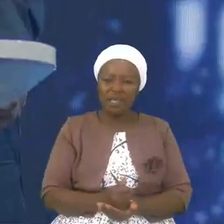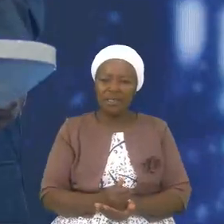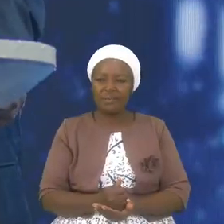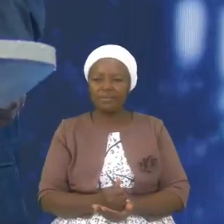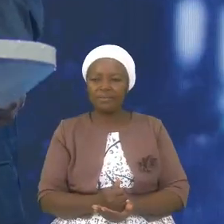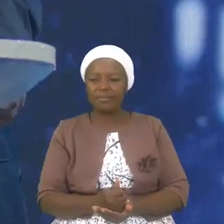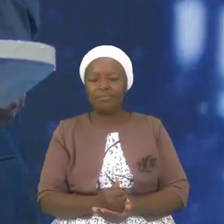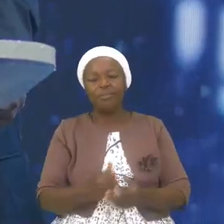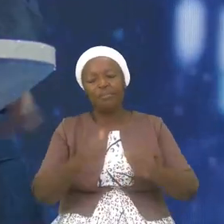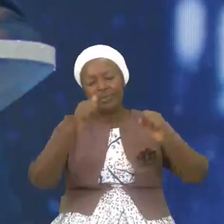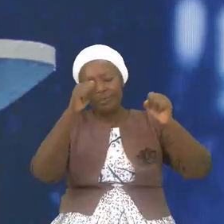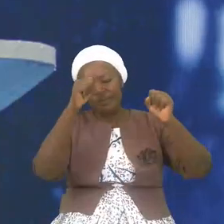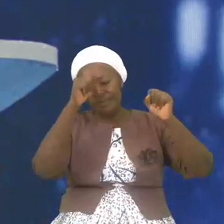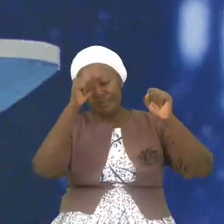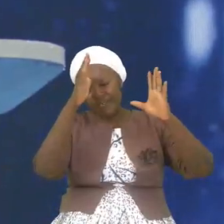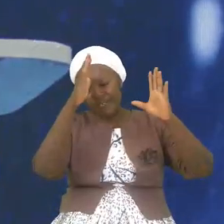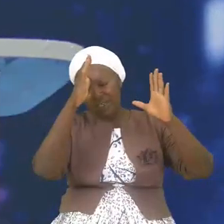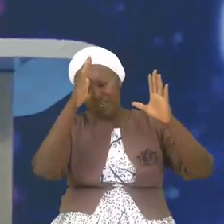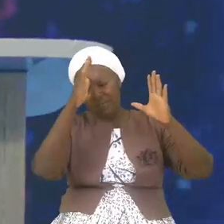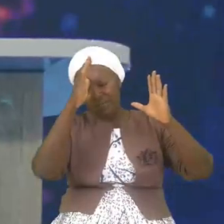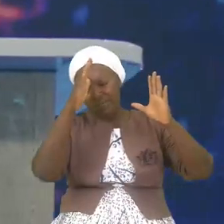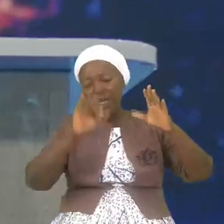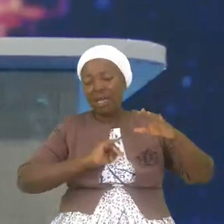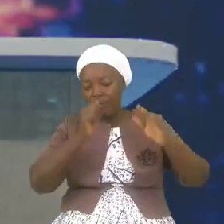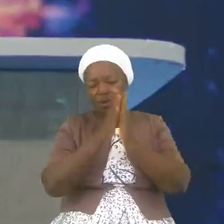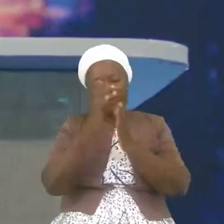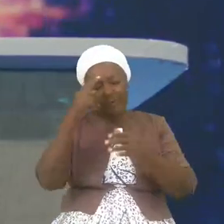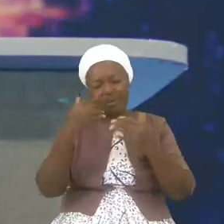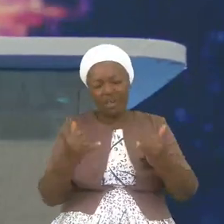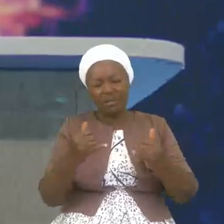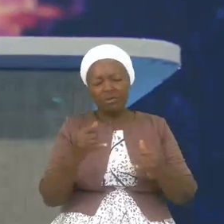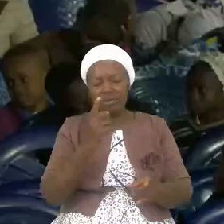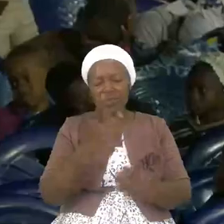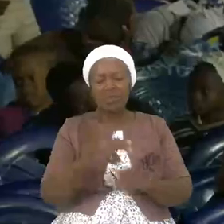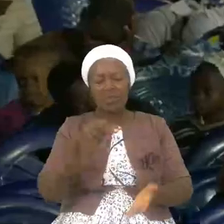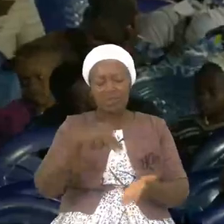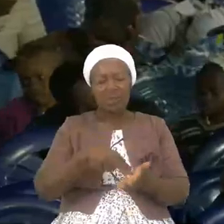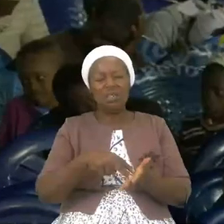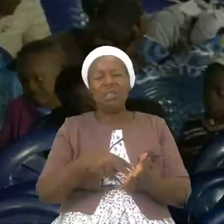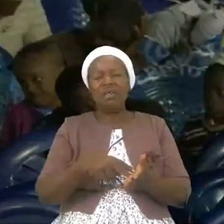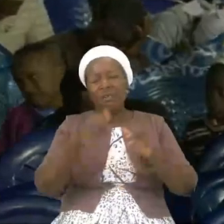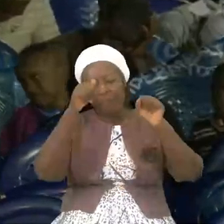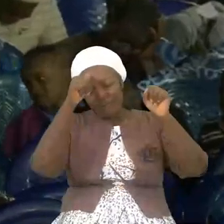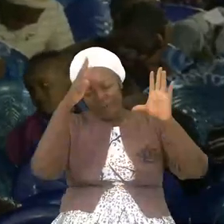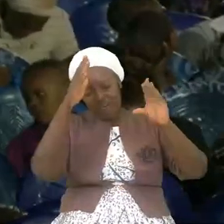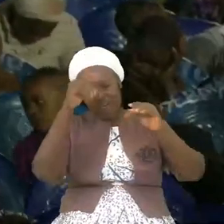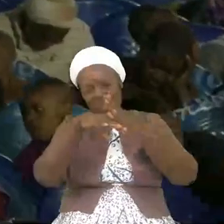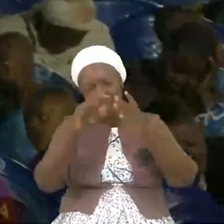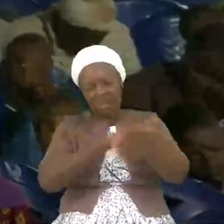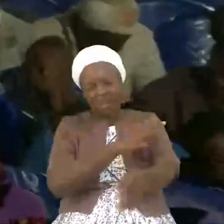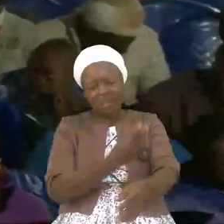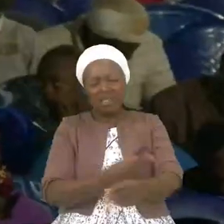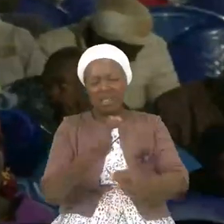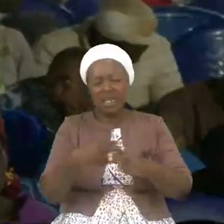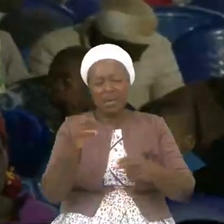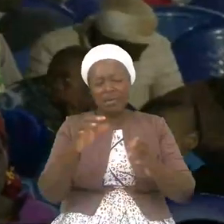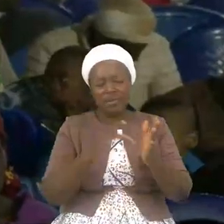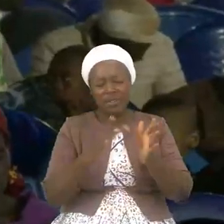Amen. Père, je prie pour vous maintenant. Gardez la main levée. Père, au nom puissant de